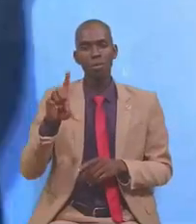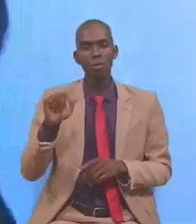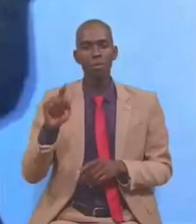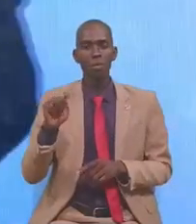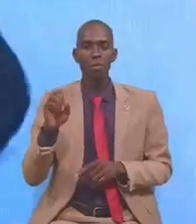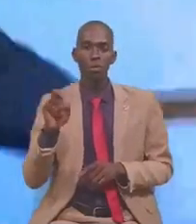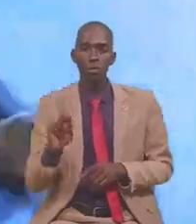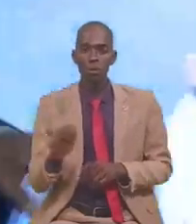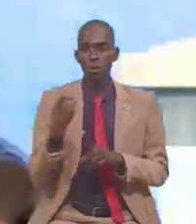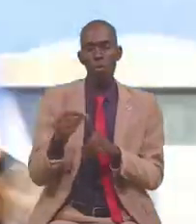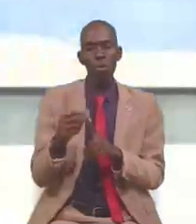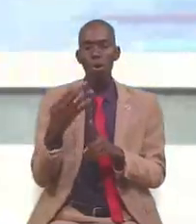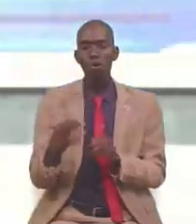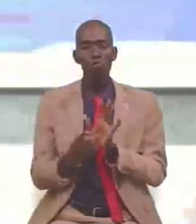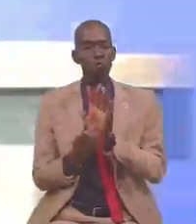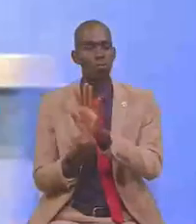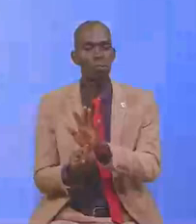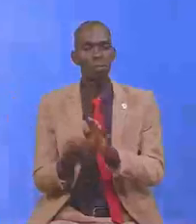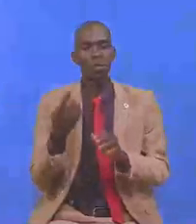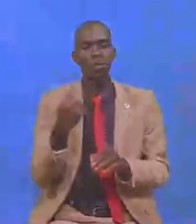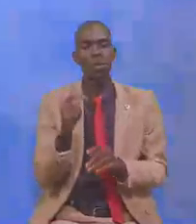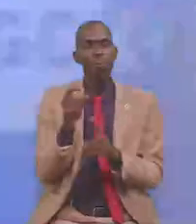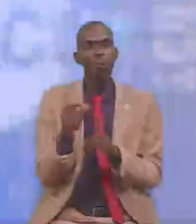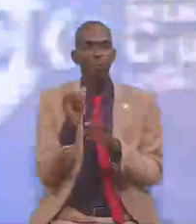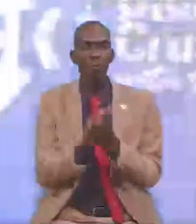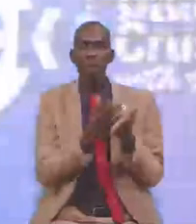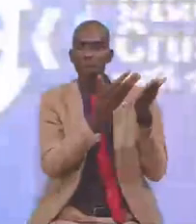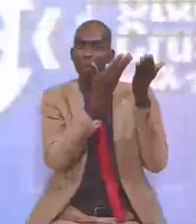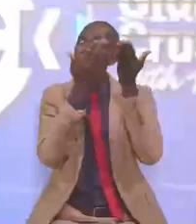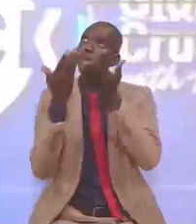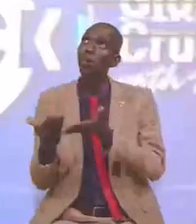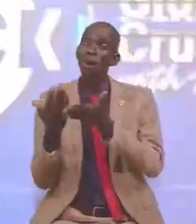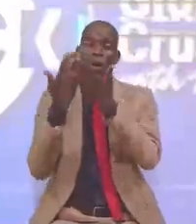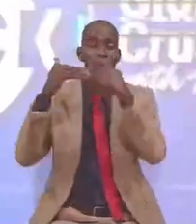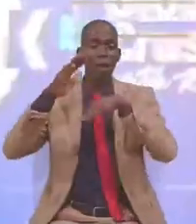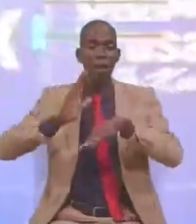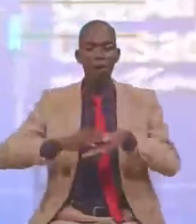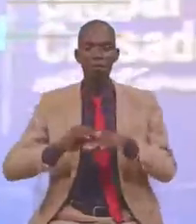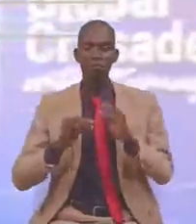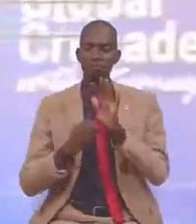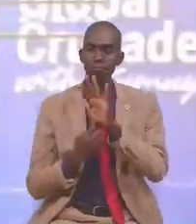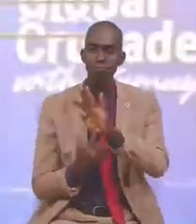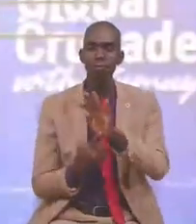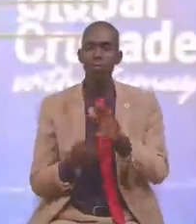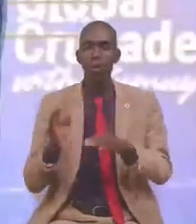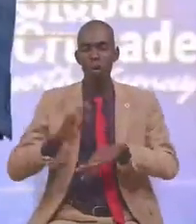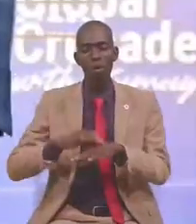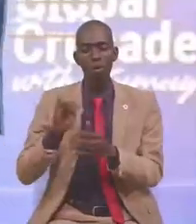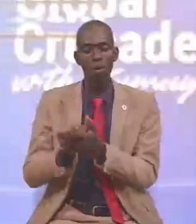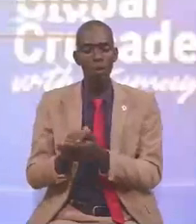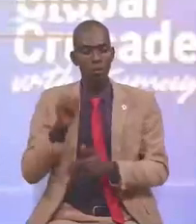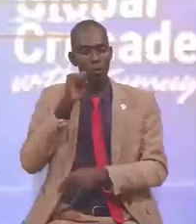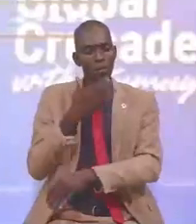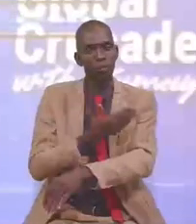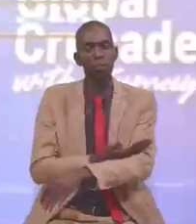de déclaration, de démonstration qui a fait à descendre la manifestation du ciel sur